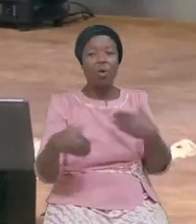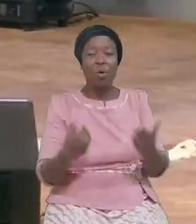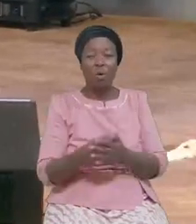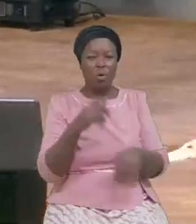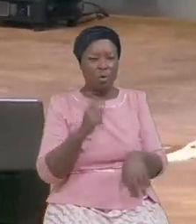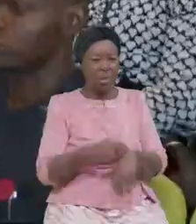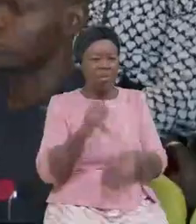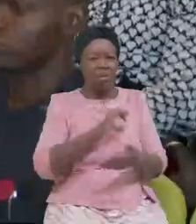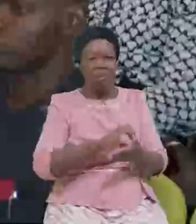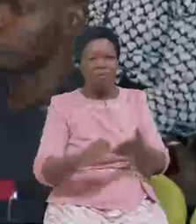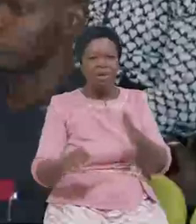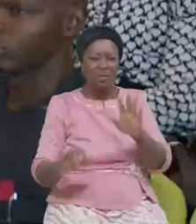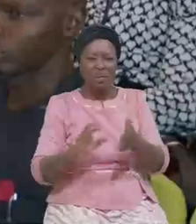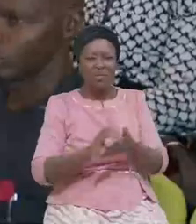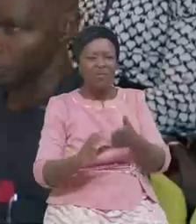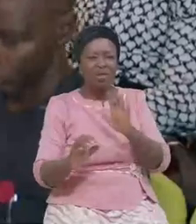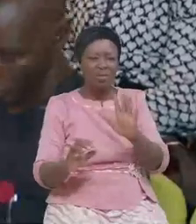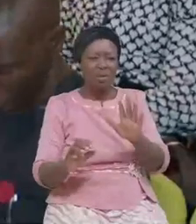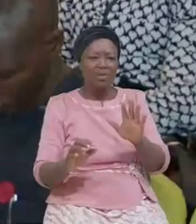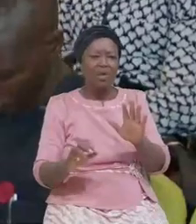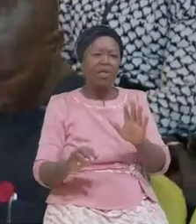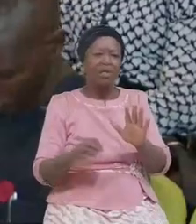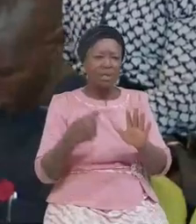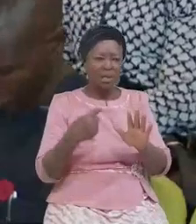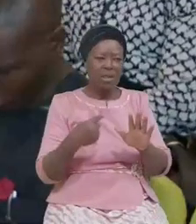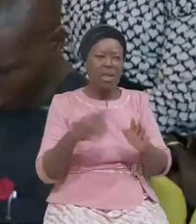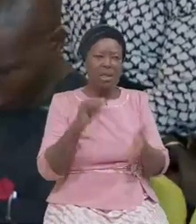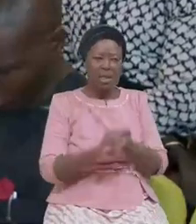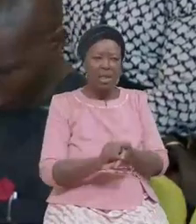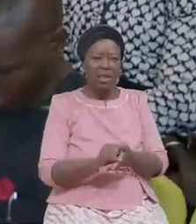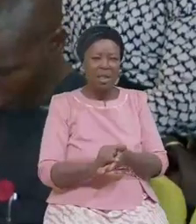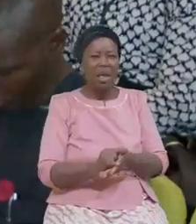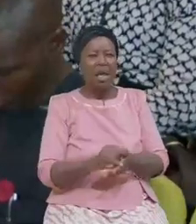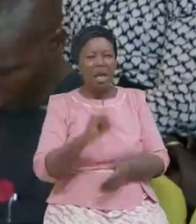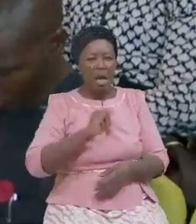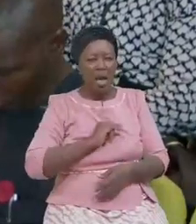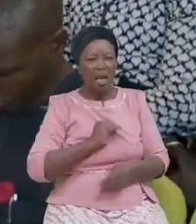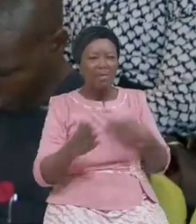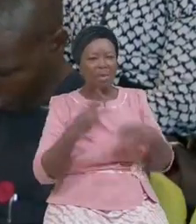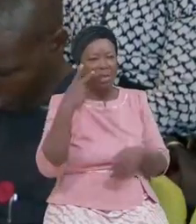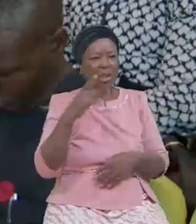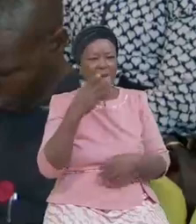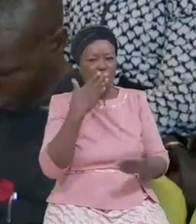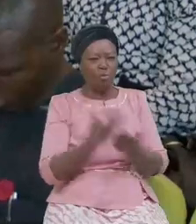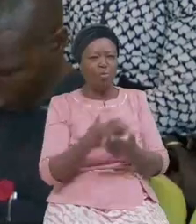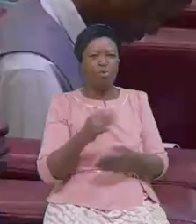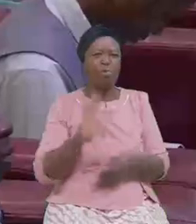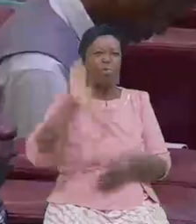moment, à tout temps. Verset 5, il dit, afin que je voie le bonheur de tes